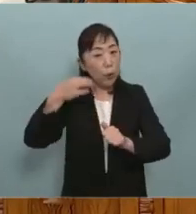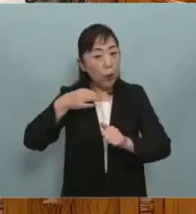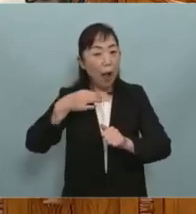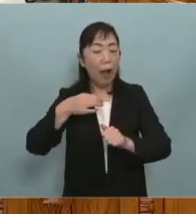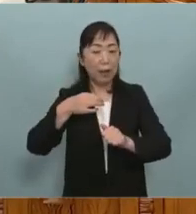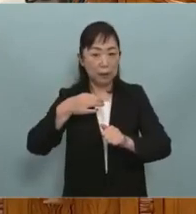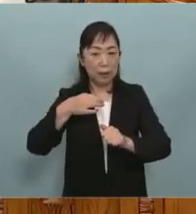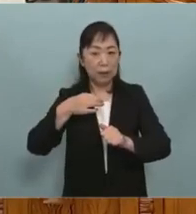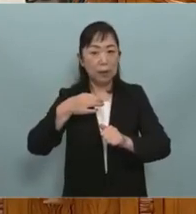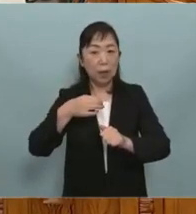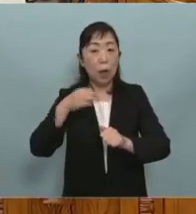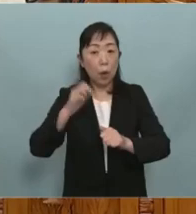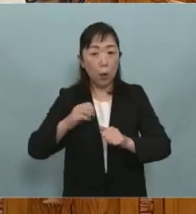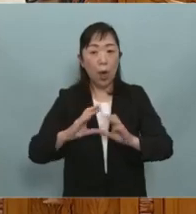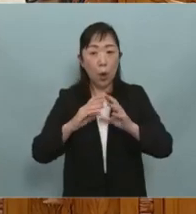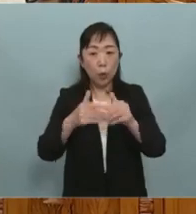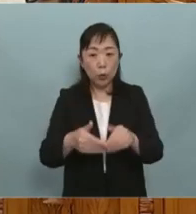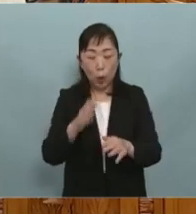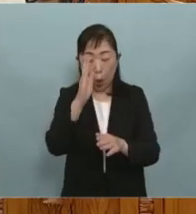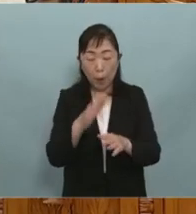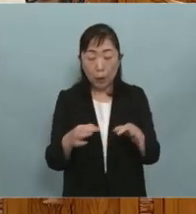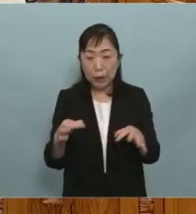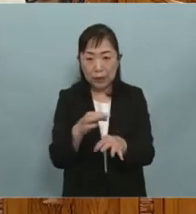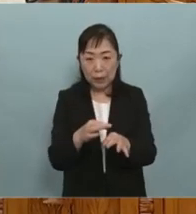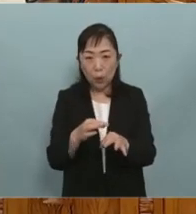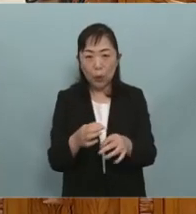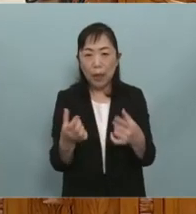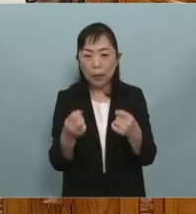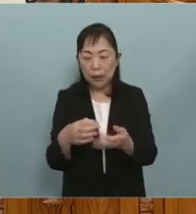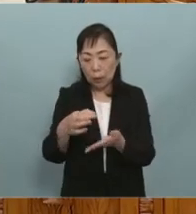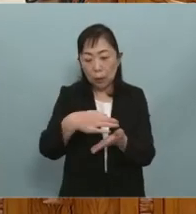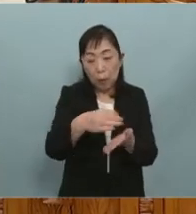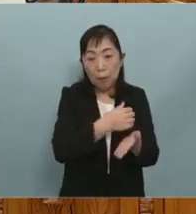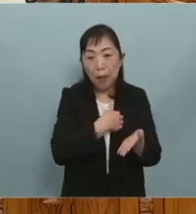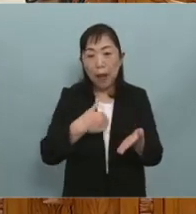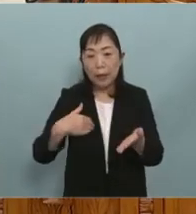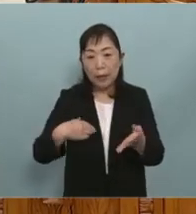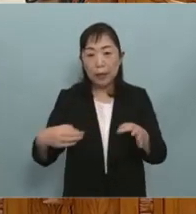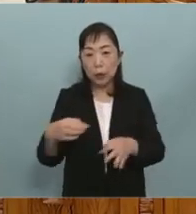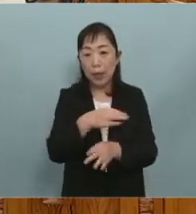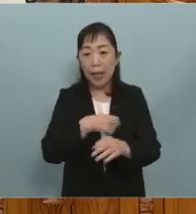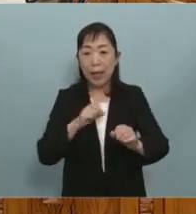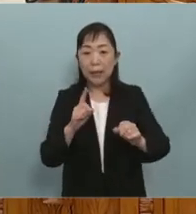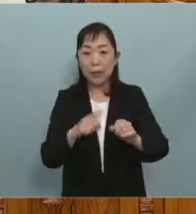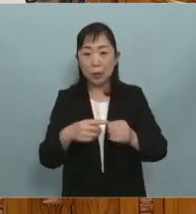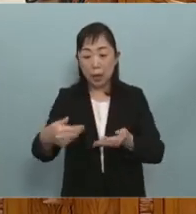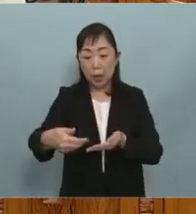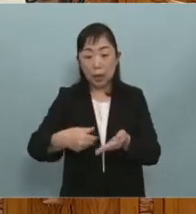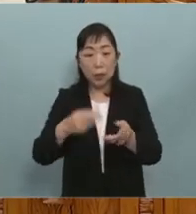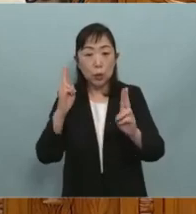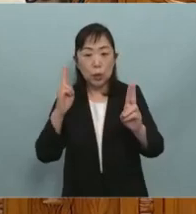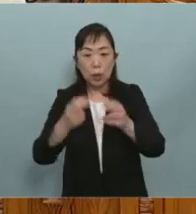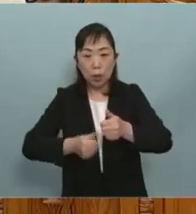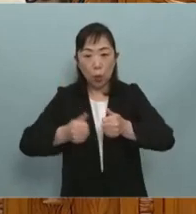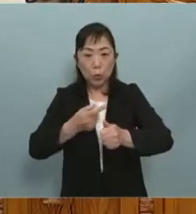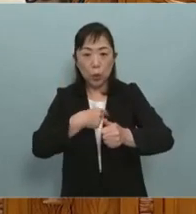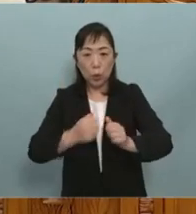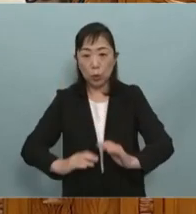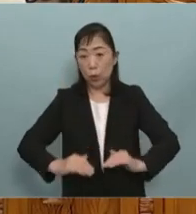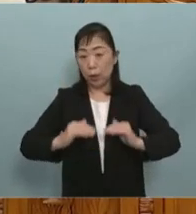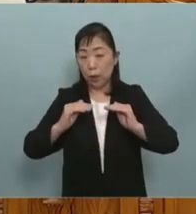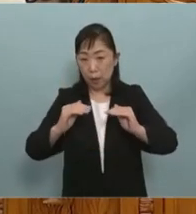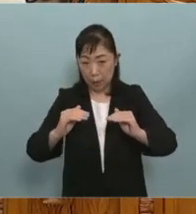市場において適正な科学で売ることのできる経済を実現します輸出企業の競争力を強化